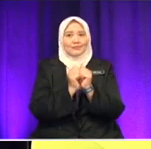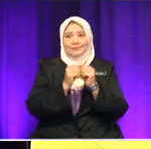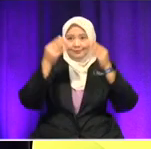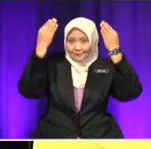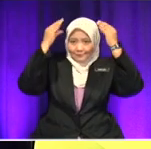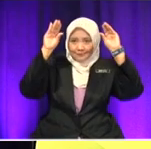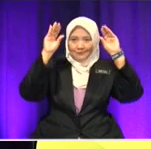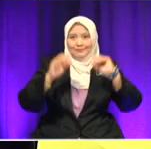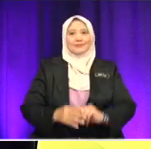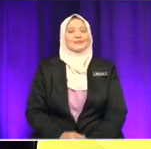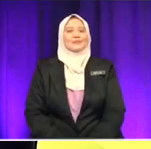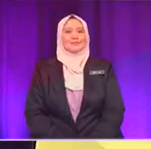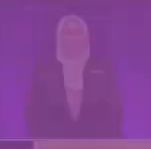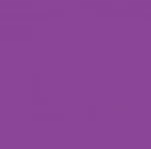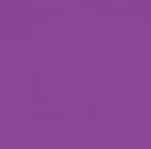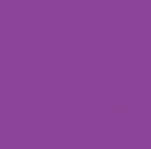kita.